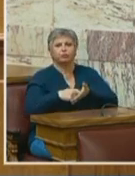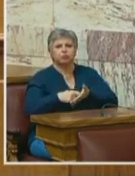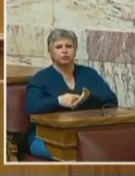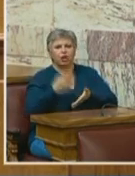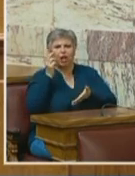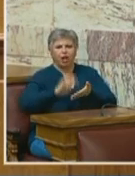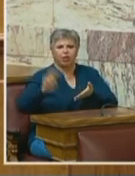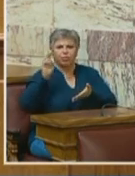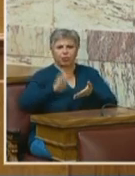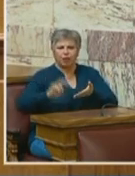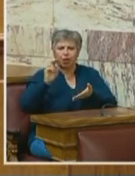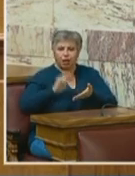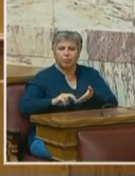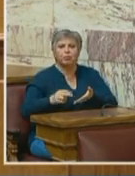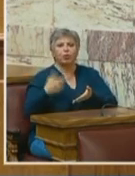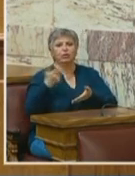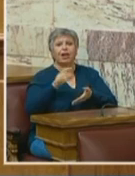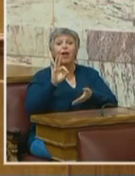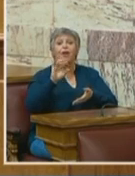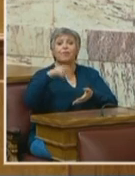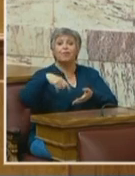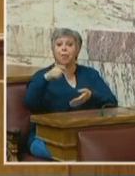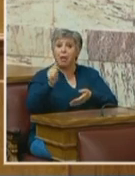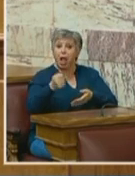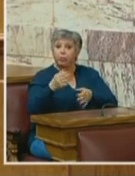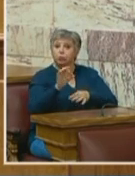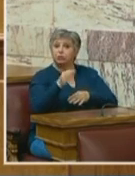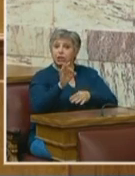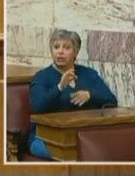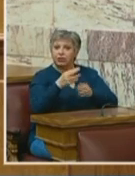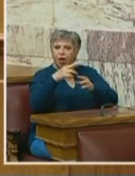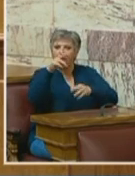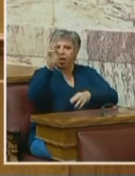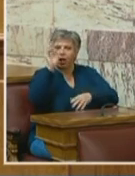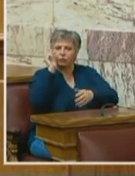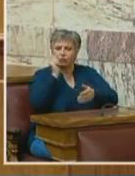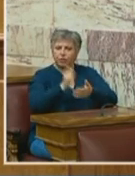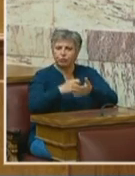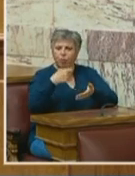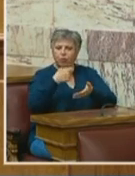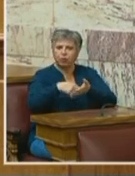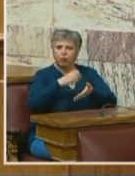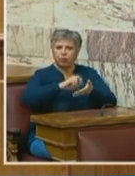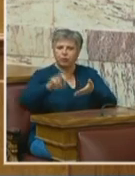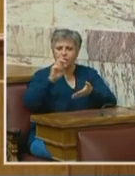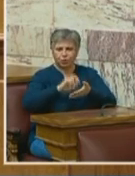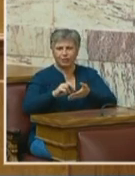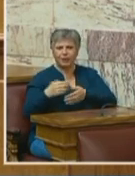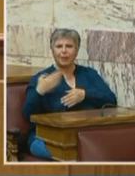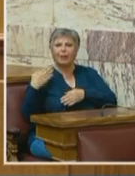φυσικά αυξημένος ΦΠΑ στα νησιά. Τις τελευταίες μέρες είδα ότι με